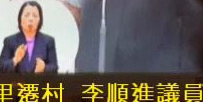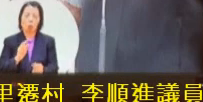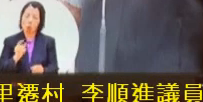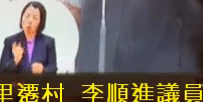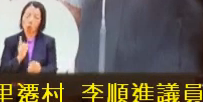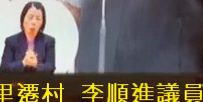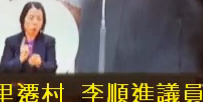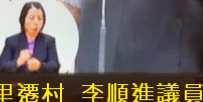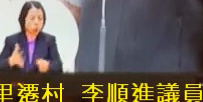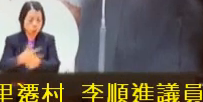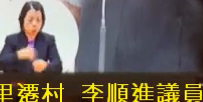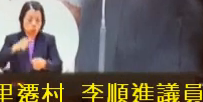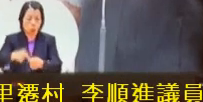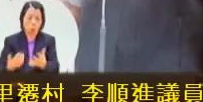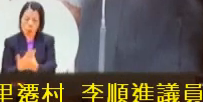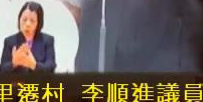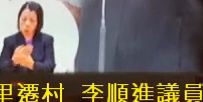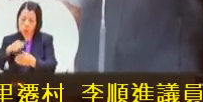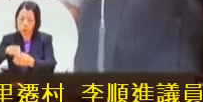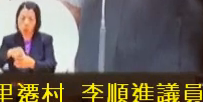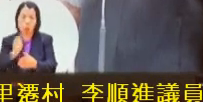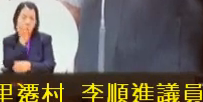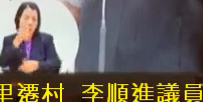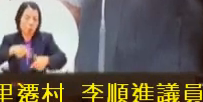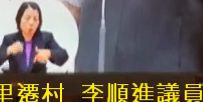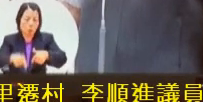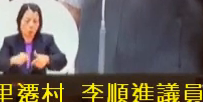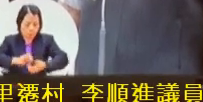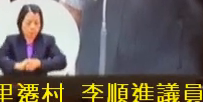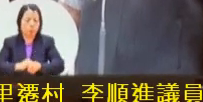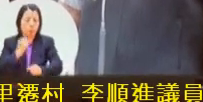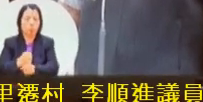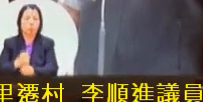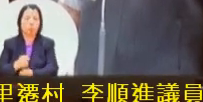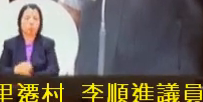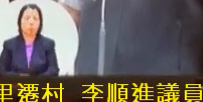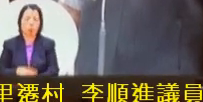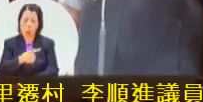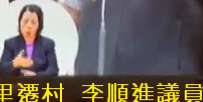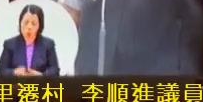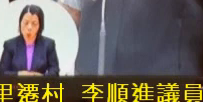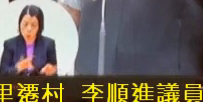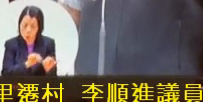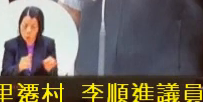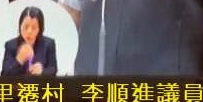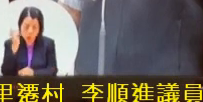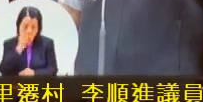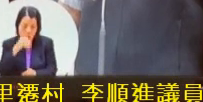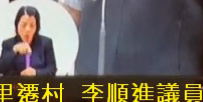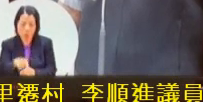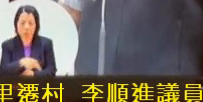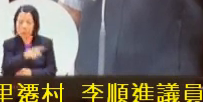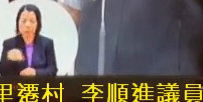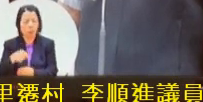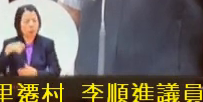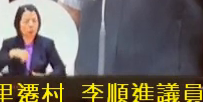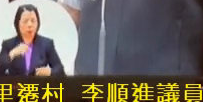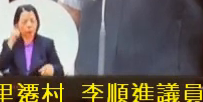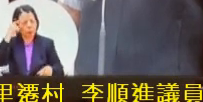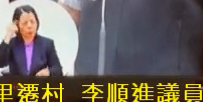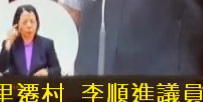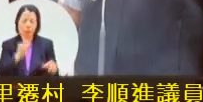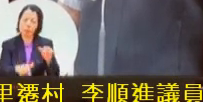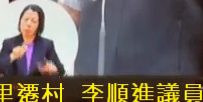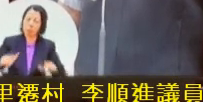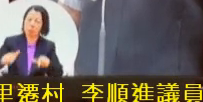那至于未来的找地，我相信一定大家都会有很多意见。那找在哪个地点？那一平换一平的精